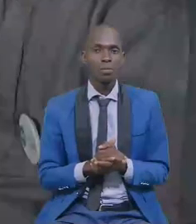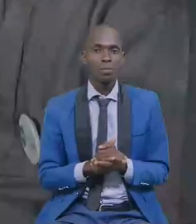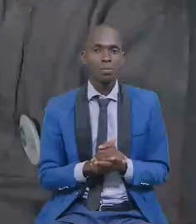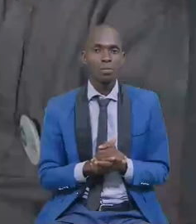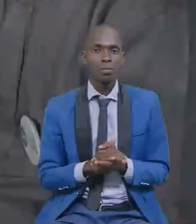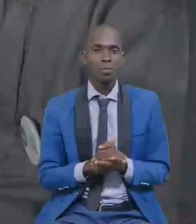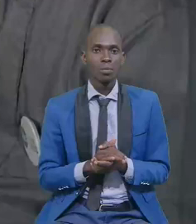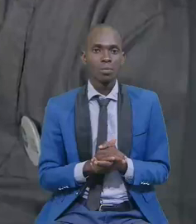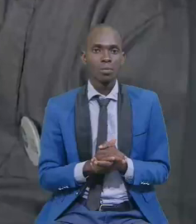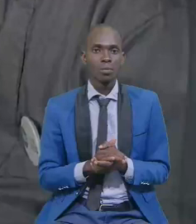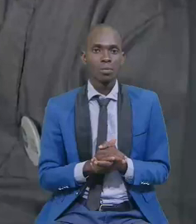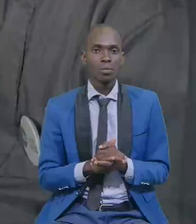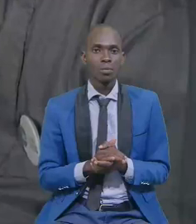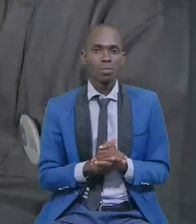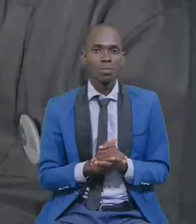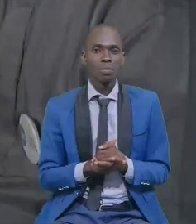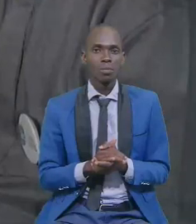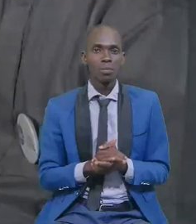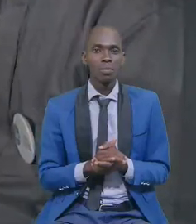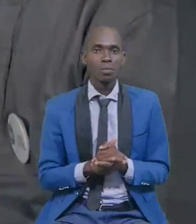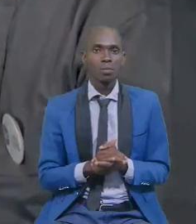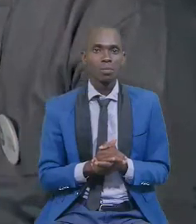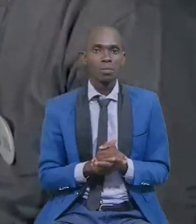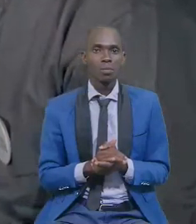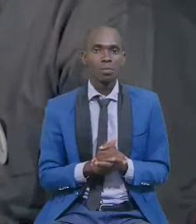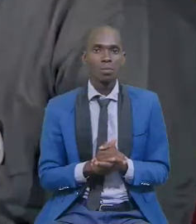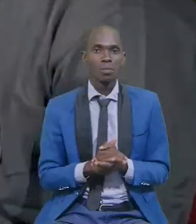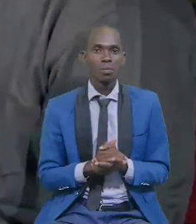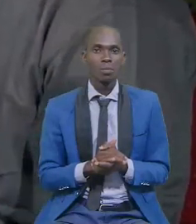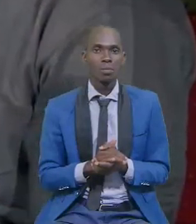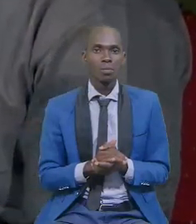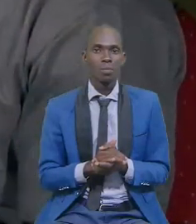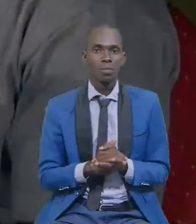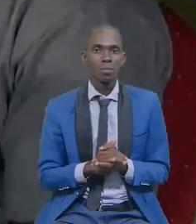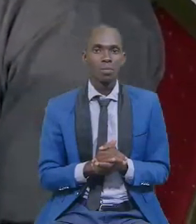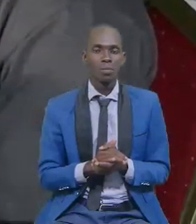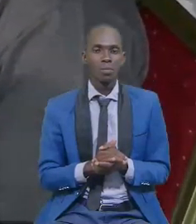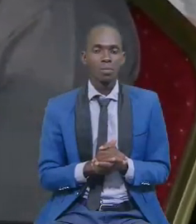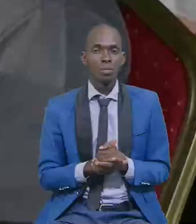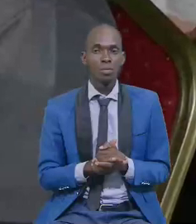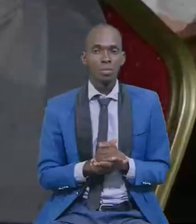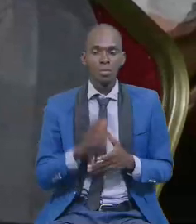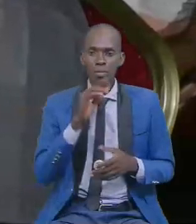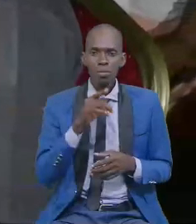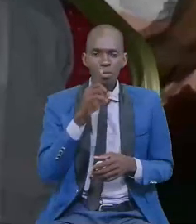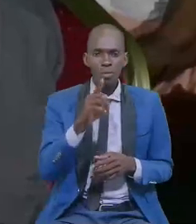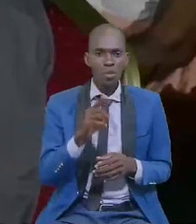pries, tu ne comprends rien. Tu dois te réveiller pour que ta vie ne soit plus menée dans le sommeil. Est-ce que tu es conscient de ta